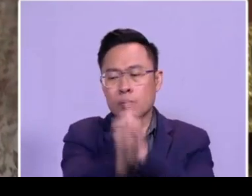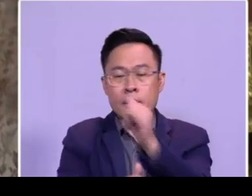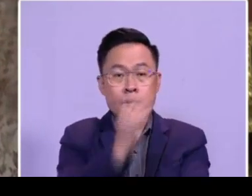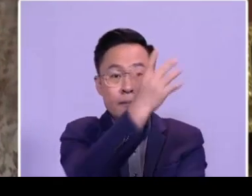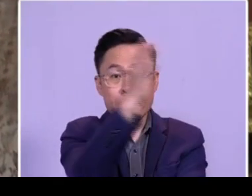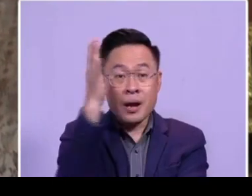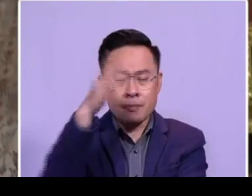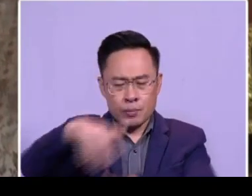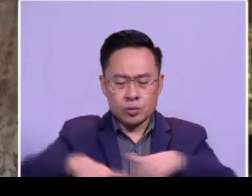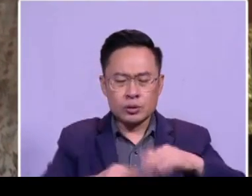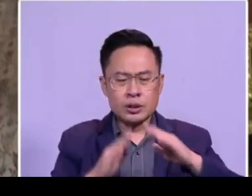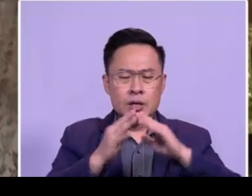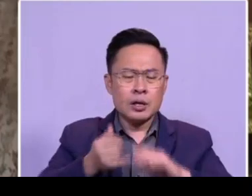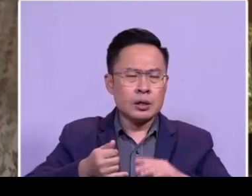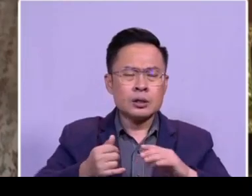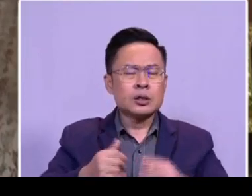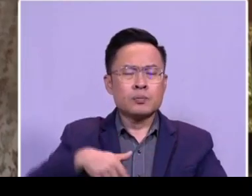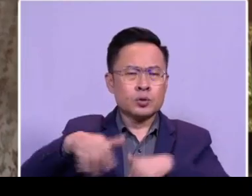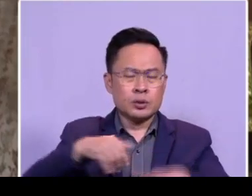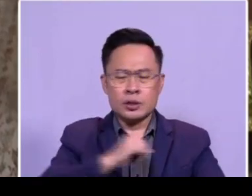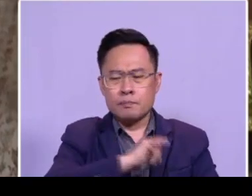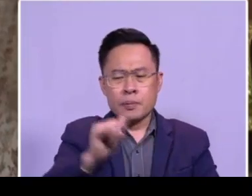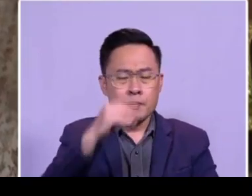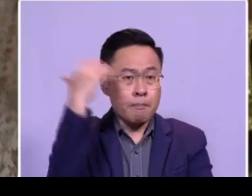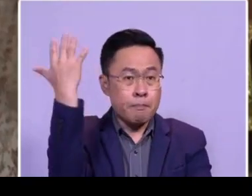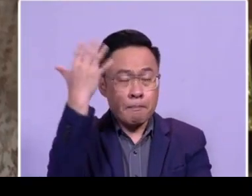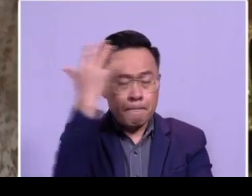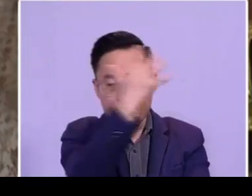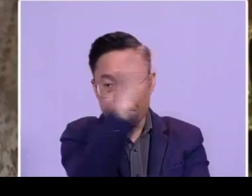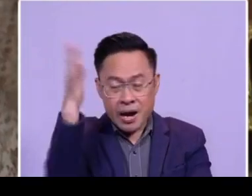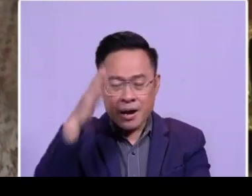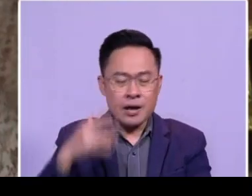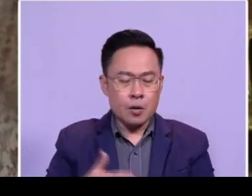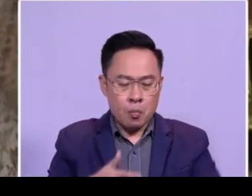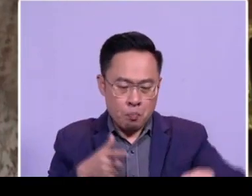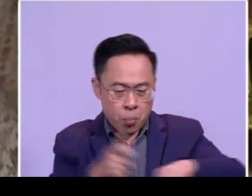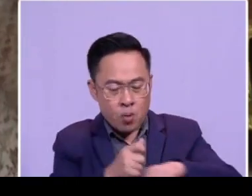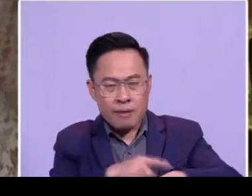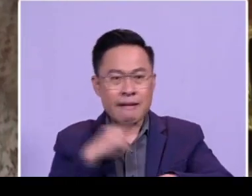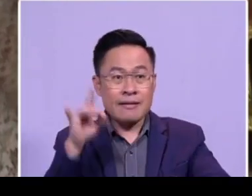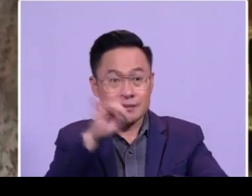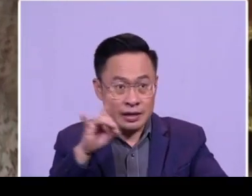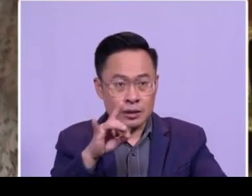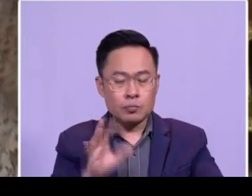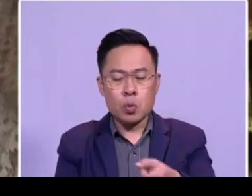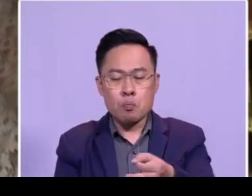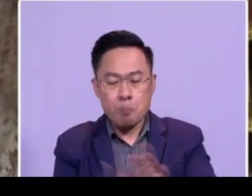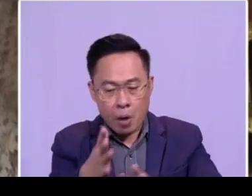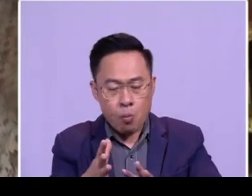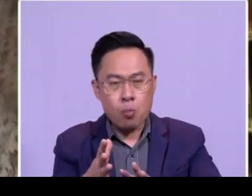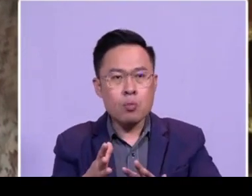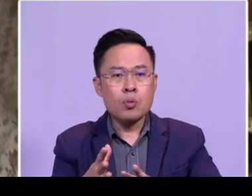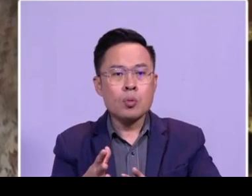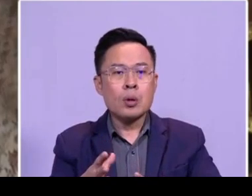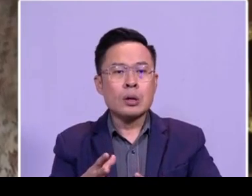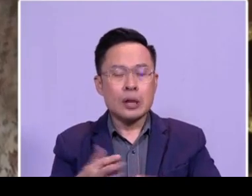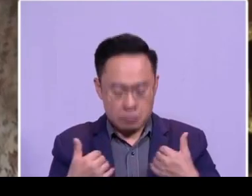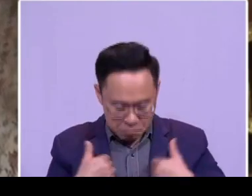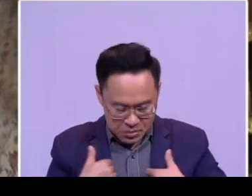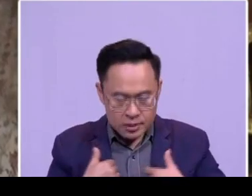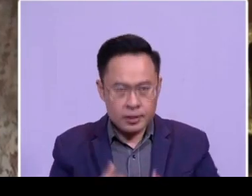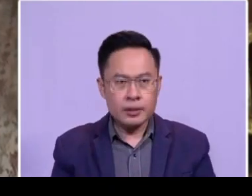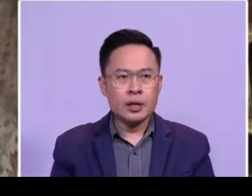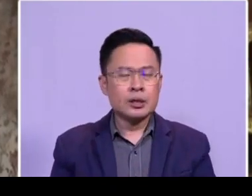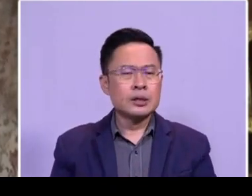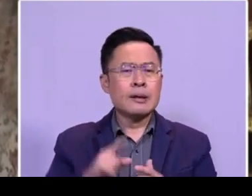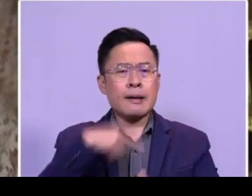ในช่วงนี้นะครับทั้งท่านมีคำสั่งห้ามแล้วไม่ว่าจะเข้าไปล่าสัตว์นะครับแล้วอาจจะจุดไฟเพิ่มเติมนะครับคนที่ มีไร่